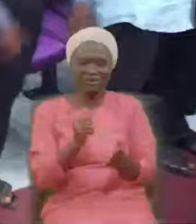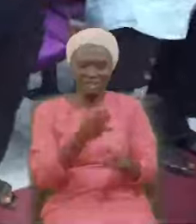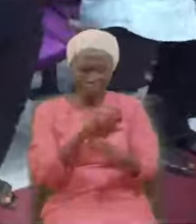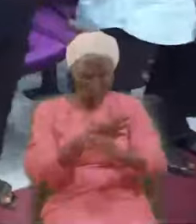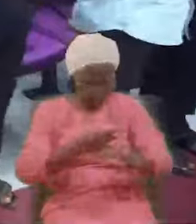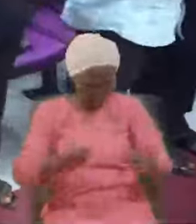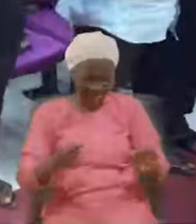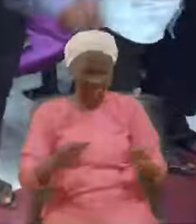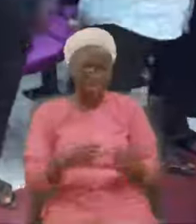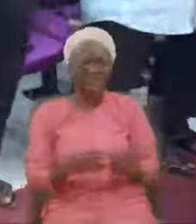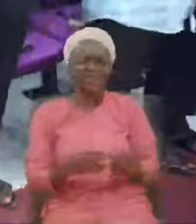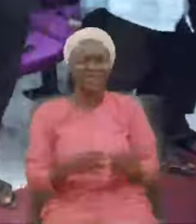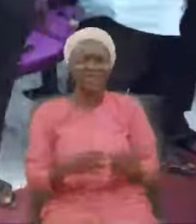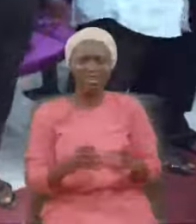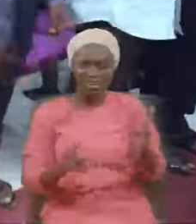Affranchi.